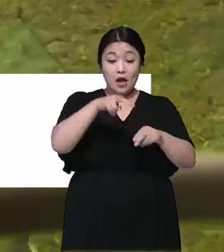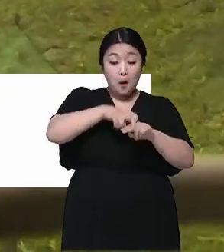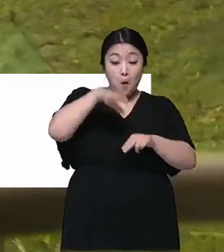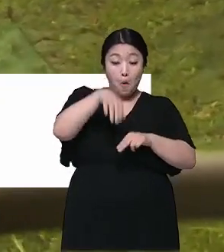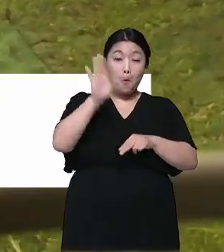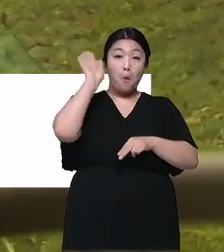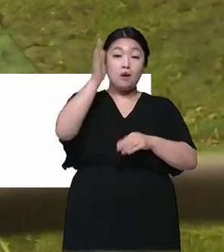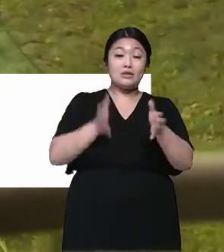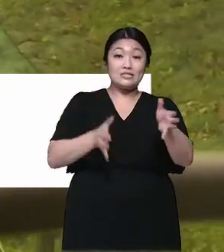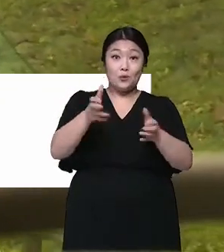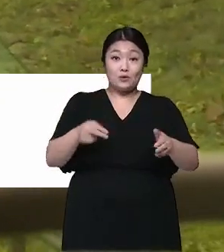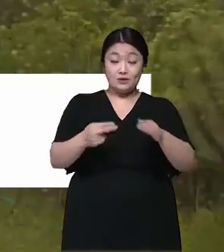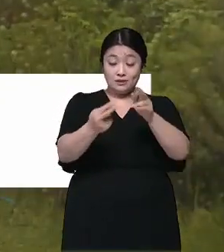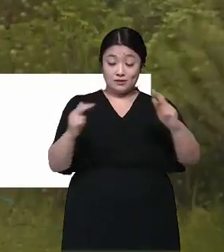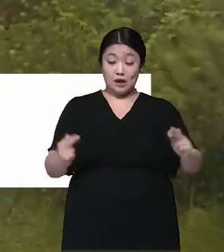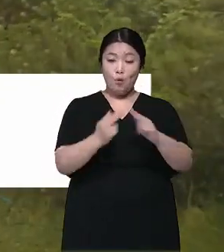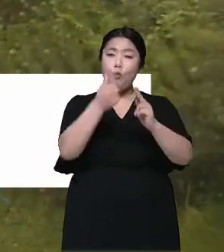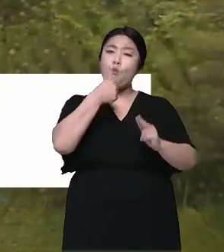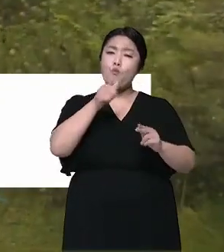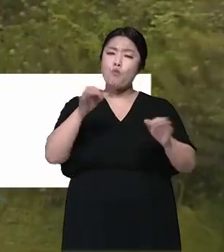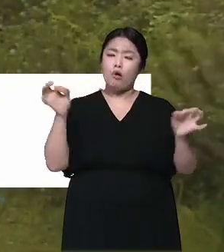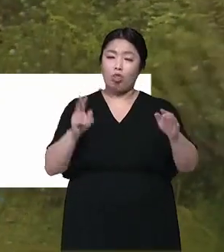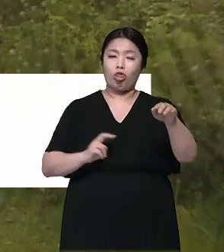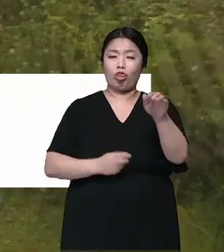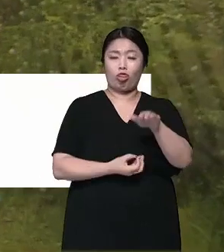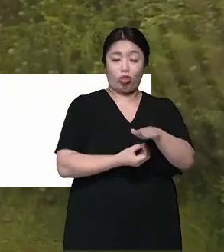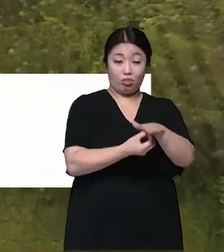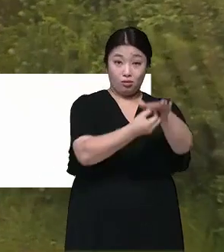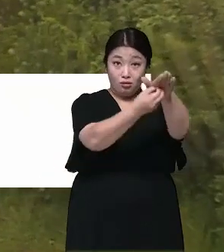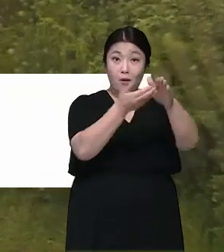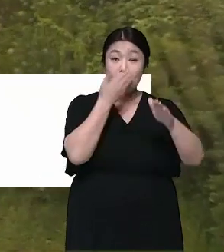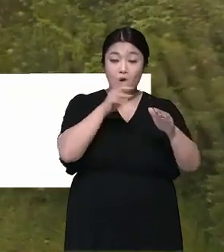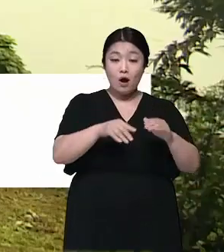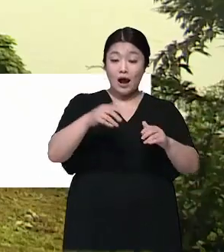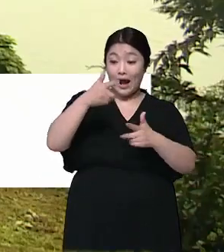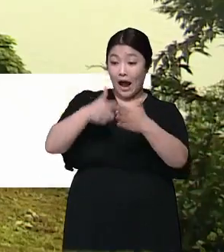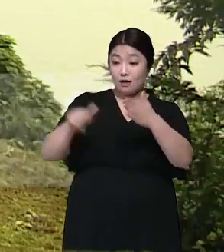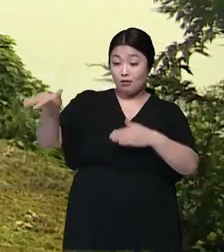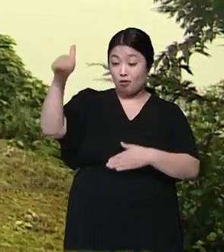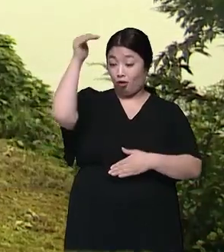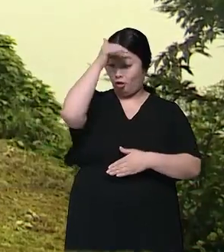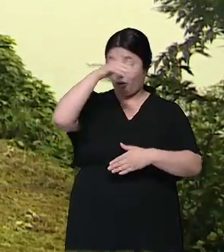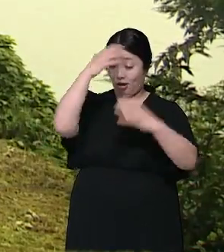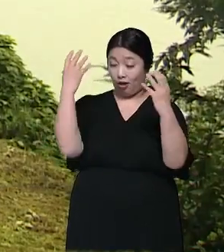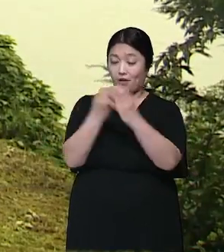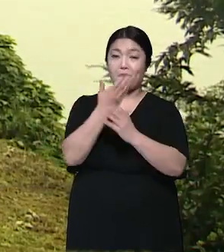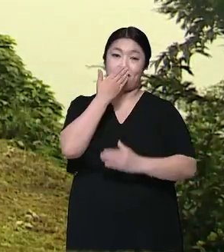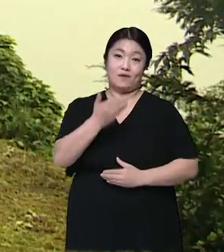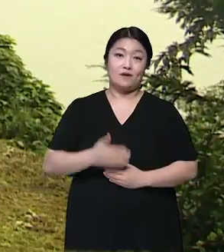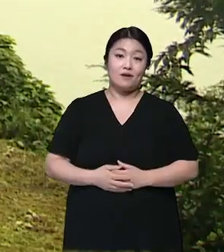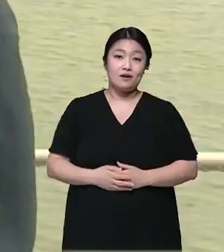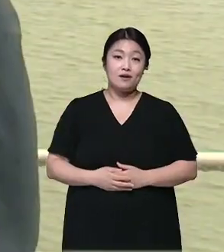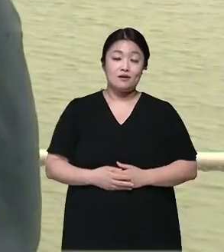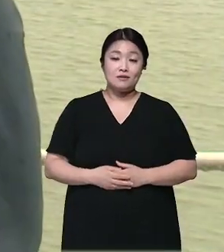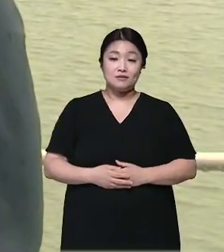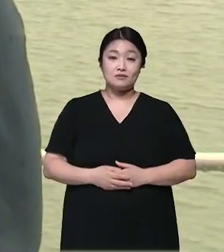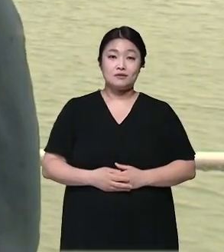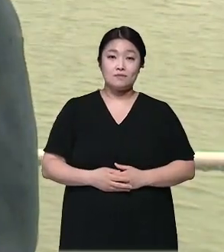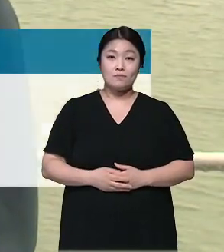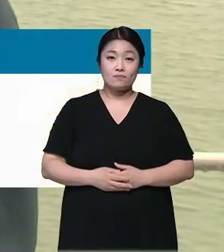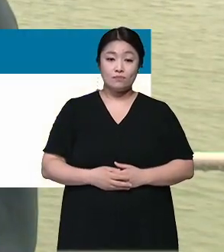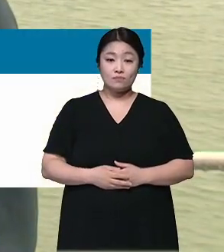탑승장에서 청자타워까지 5분여를 올라가는 동안 강진만의 풍광을 한눈에 담을 수 있습니다. 이번에